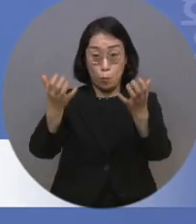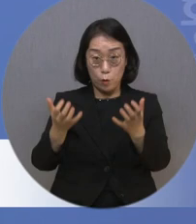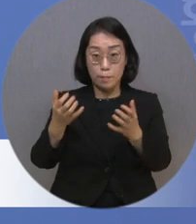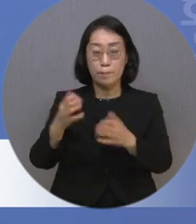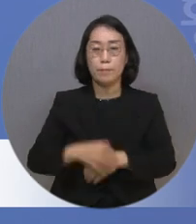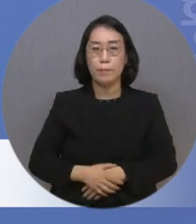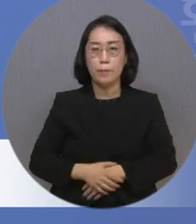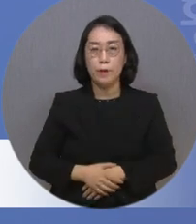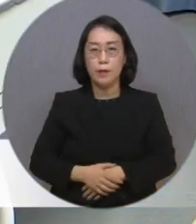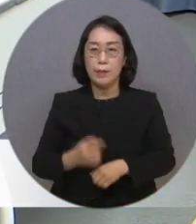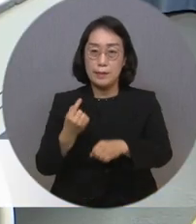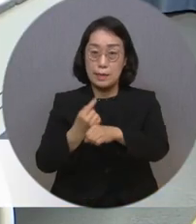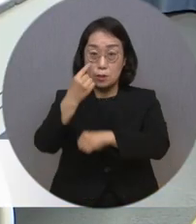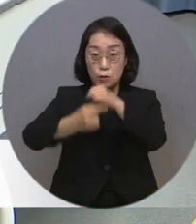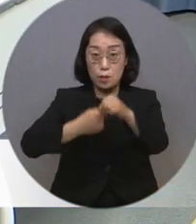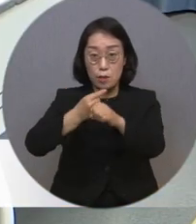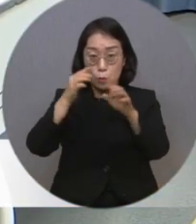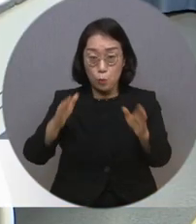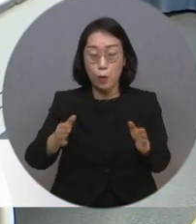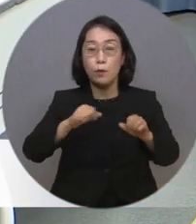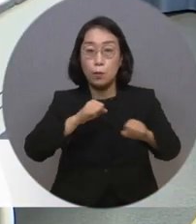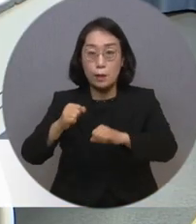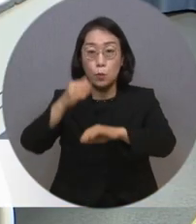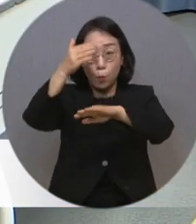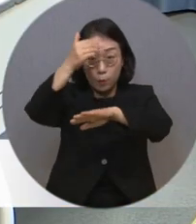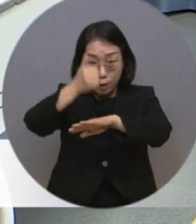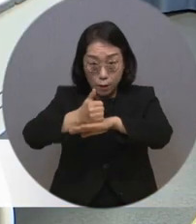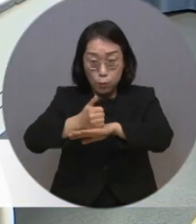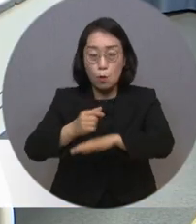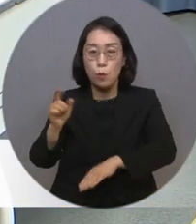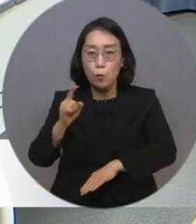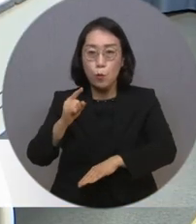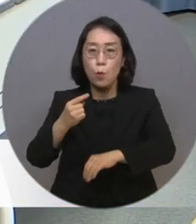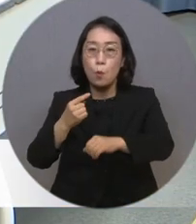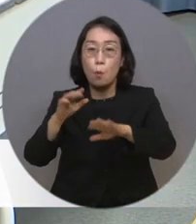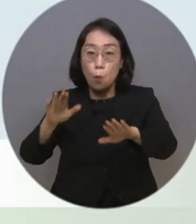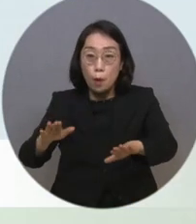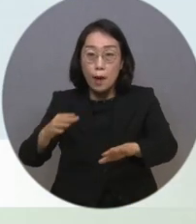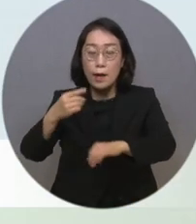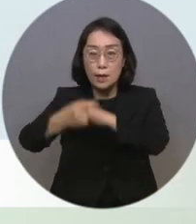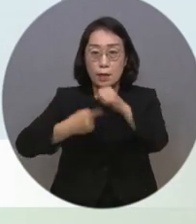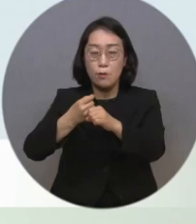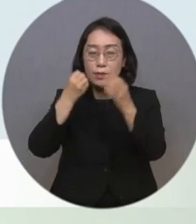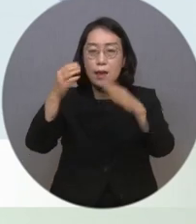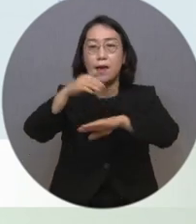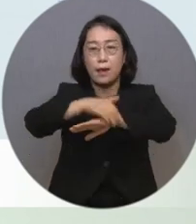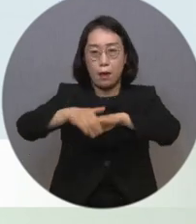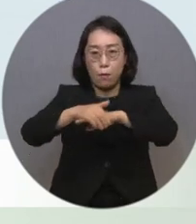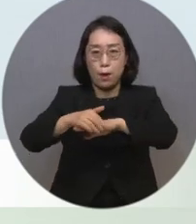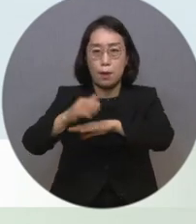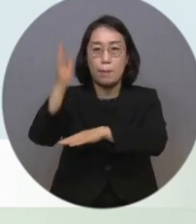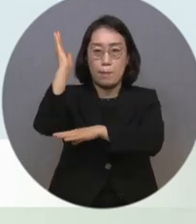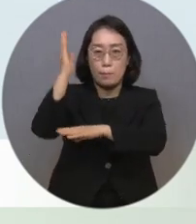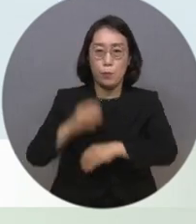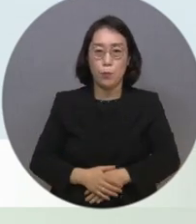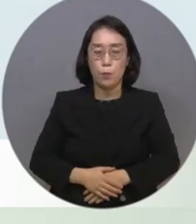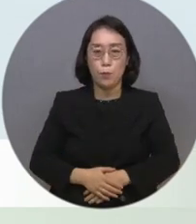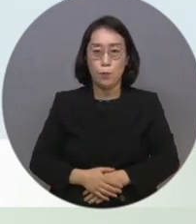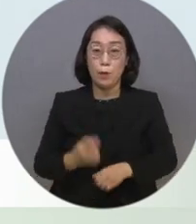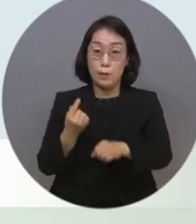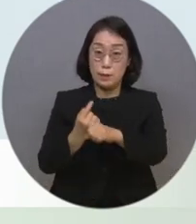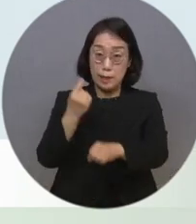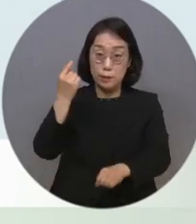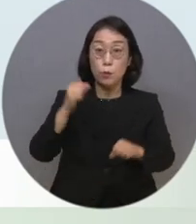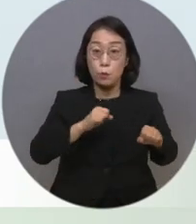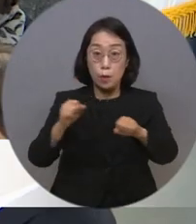2022년 주요 성과 및 2023년 군정 운영 방향 브리핑이 진행됐습니다. 먼저 지난